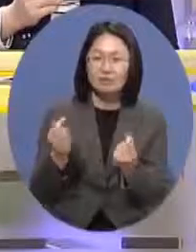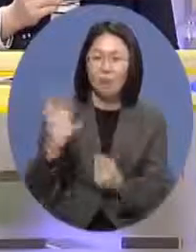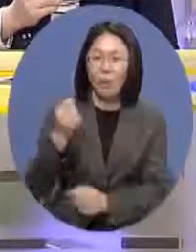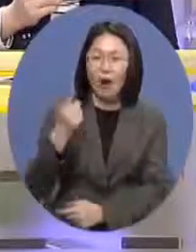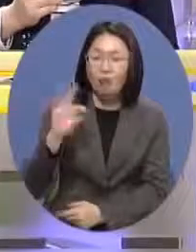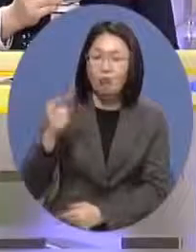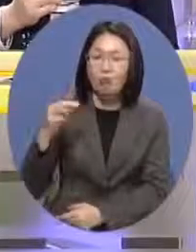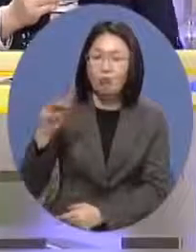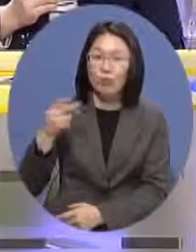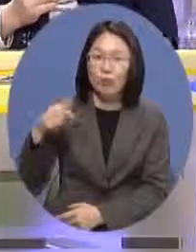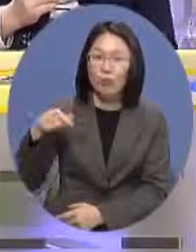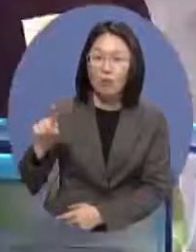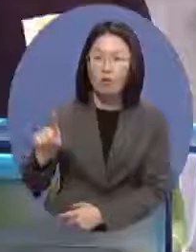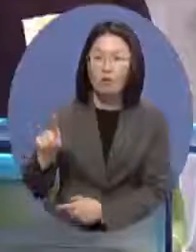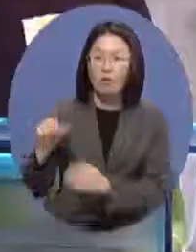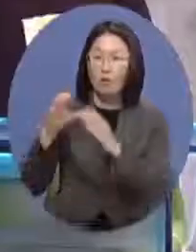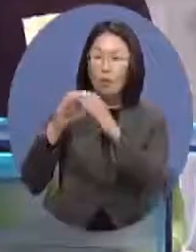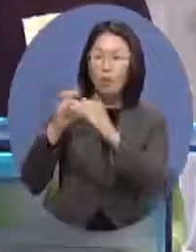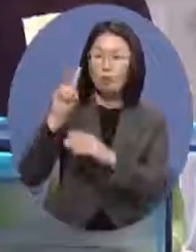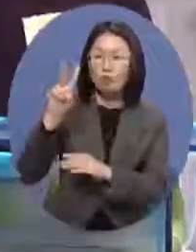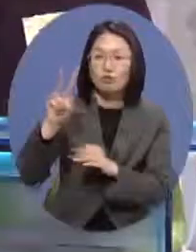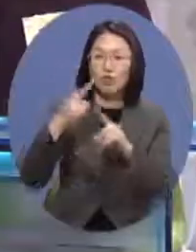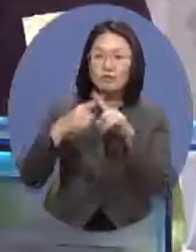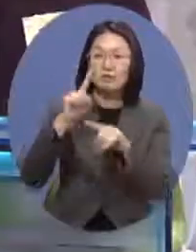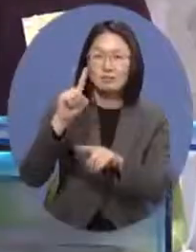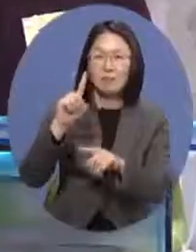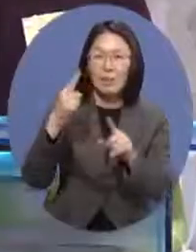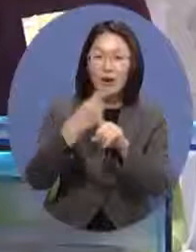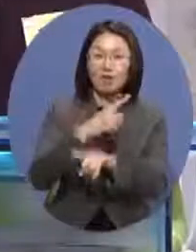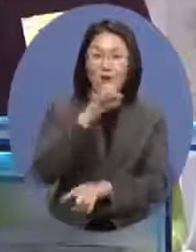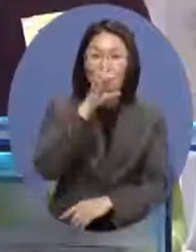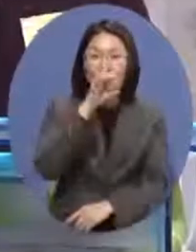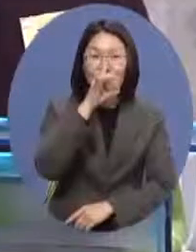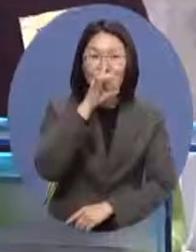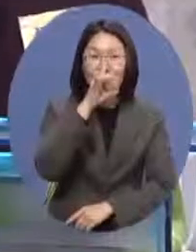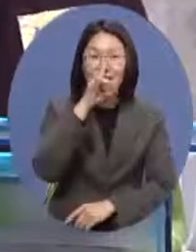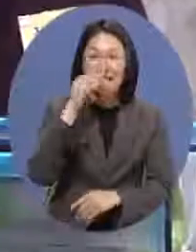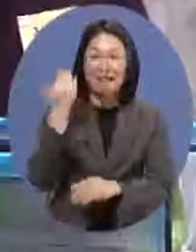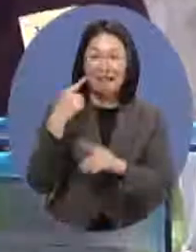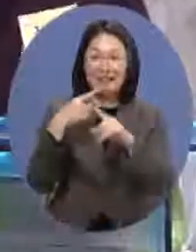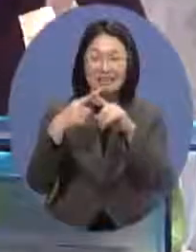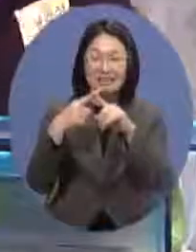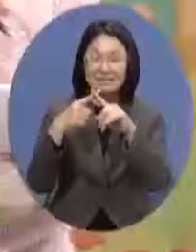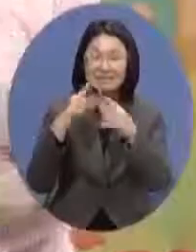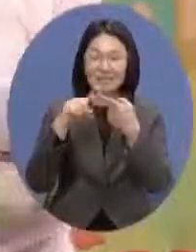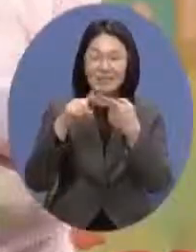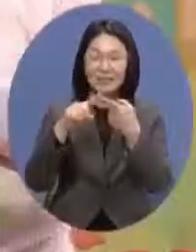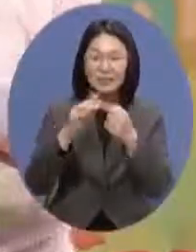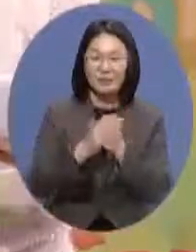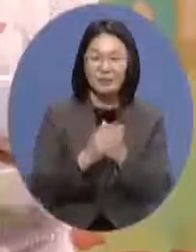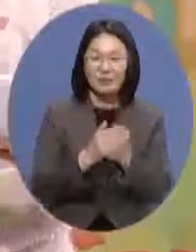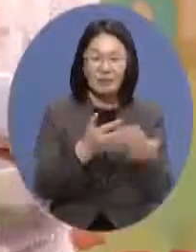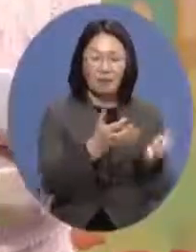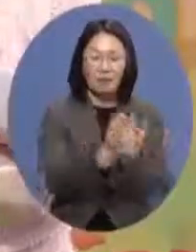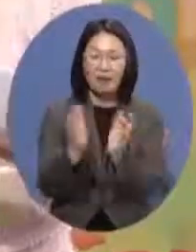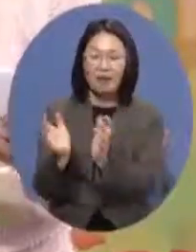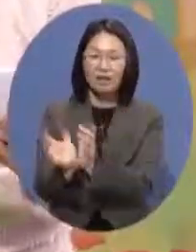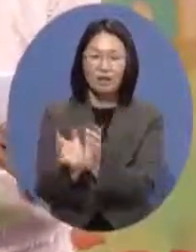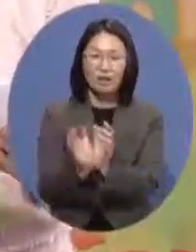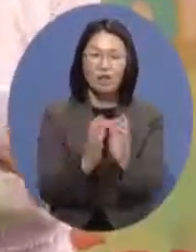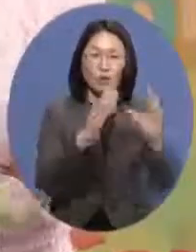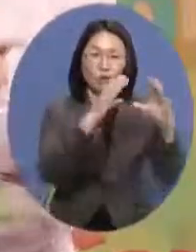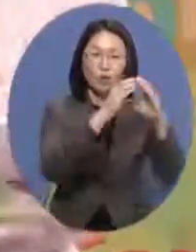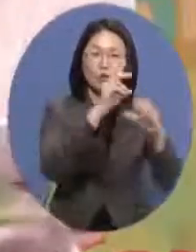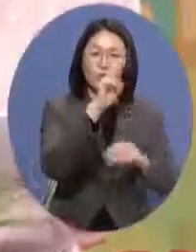와이플러거도 O가 두 분, X가 한 분. 네, 바꾸시면 안 됩니다. 아까 네. X로 드셨죠? 그렇죠. 네. 지금 양 팀 동그라미 그렇죠. 두 개, X